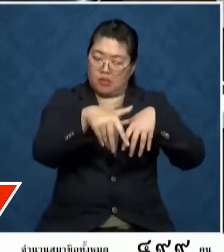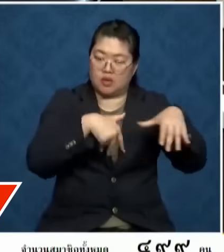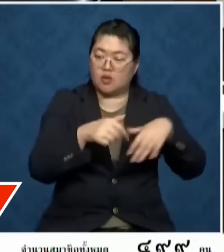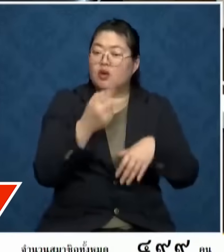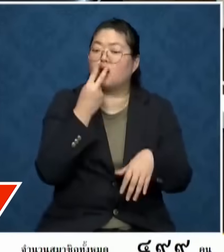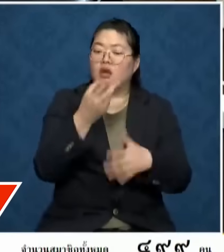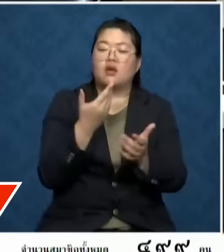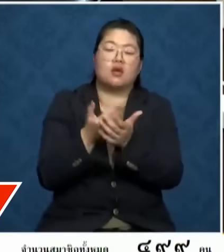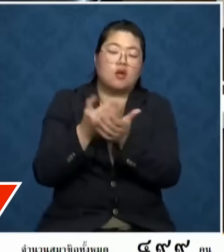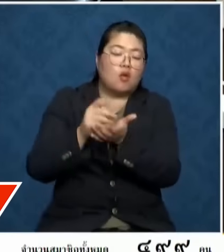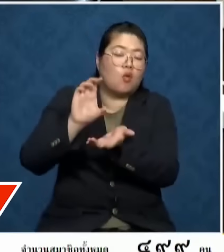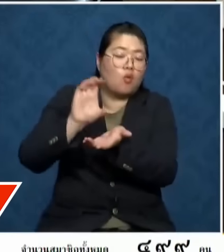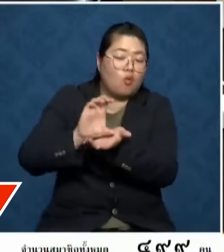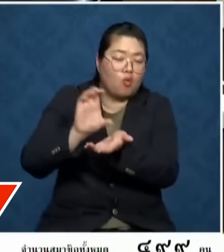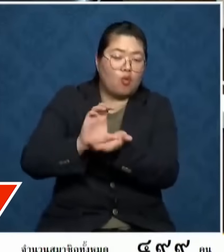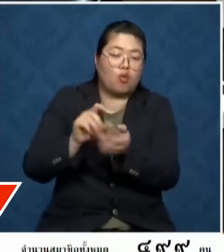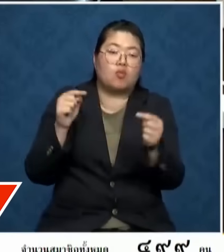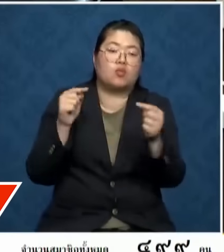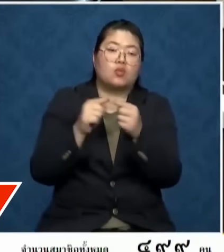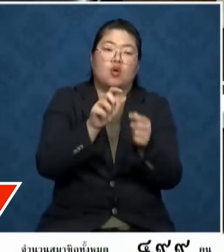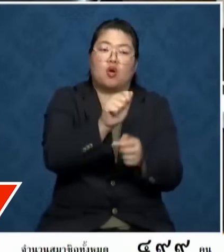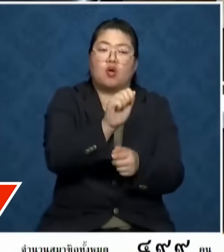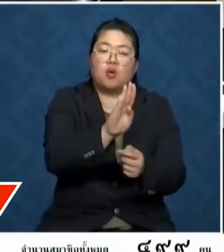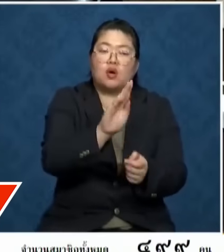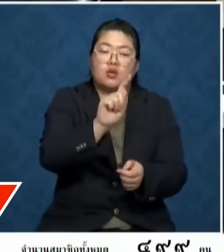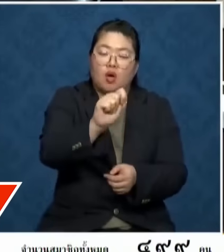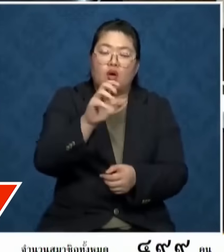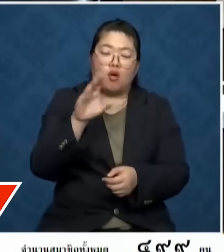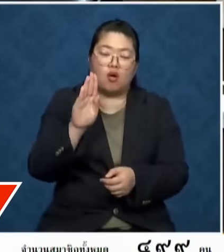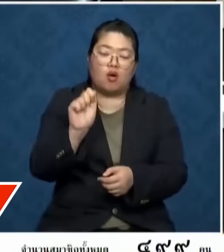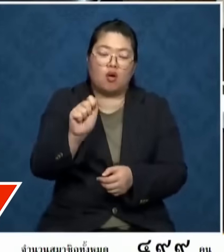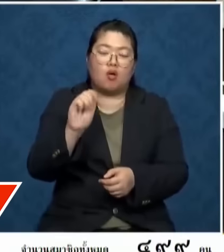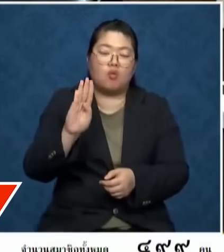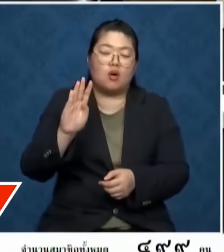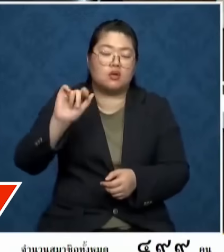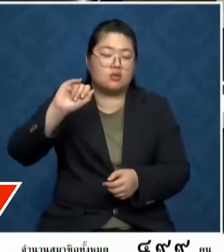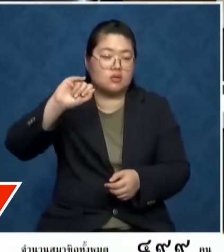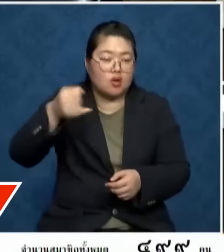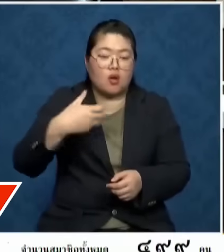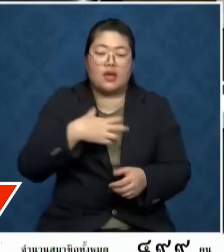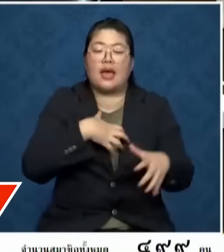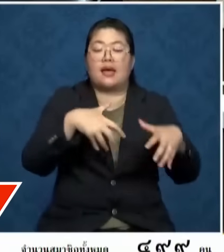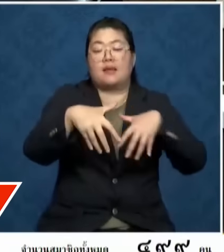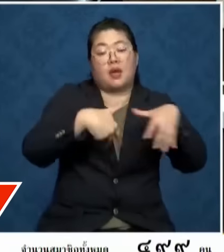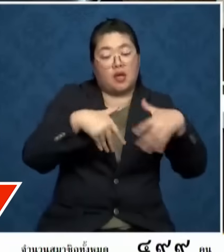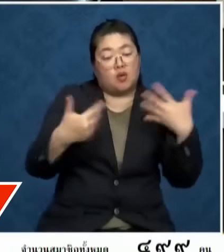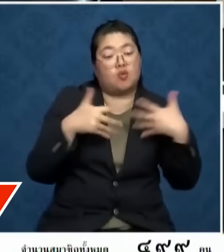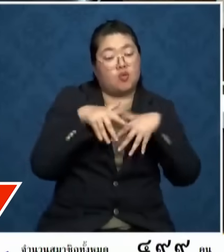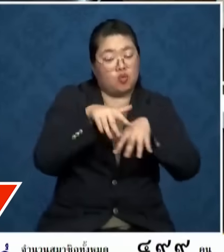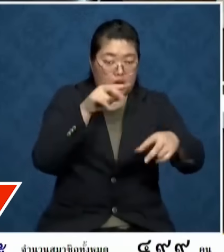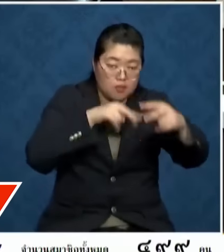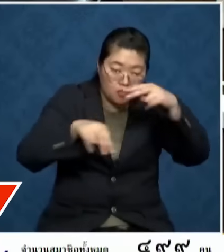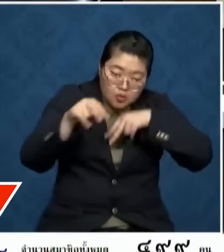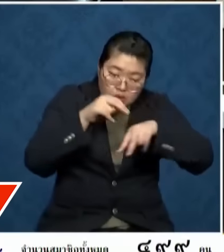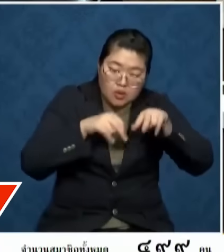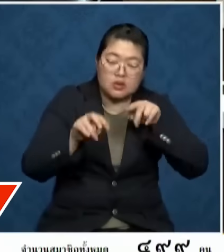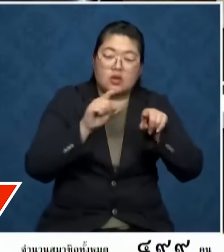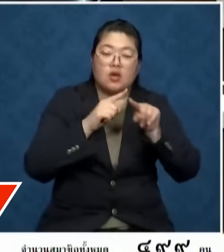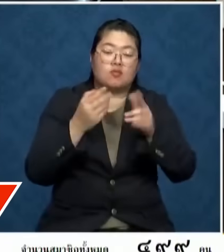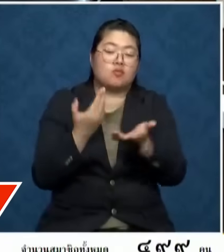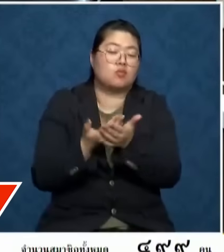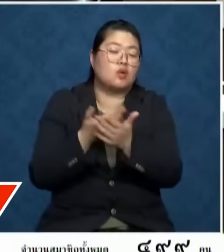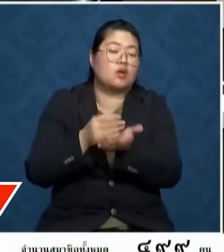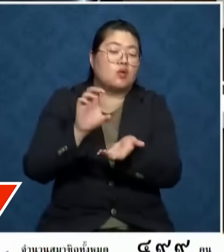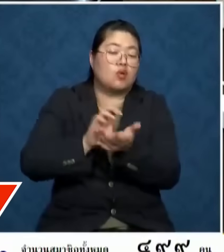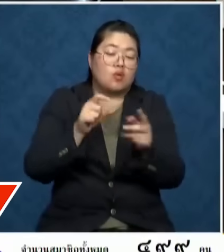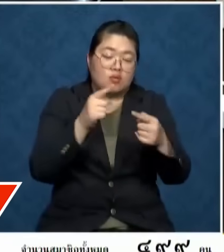งบประมาณผ่านทางองค์กรปกครองส่วนท้องถิ่นดังนั้นเนี่อยากจะให้ประชาชนมีส่วนร่วมในการตรวจในการตรวจสอบการใช้งบ